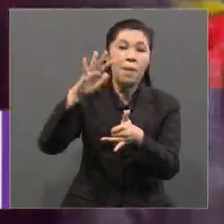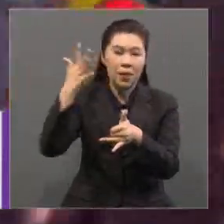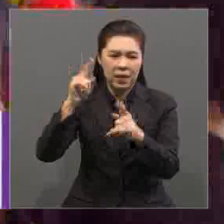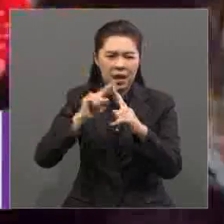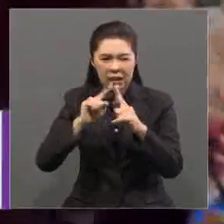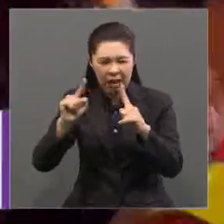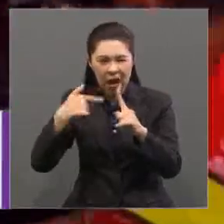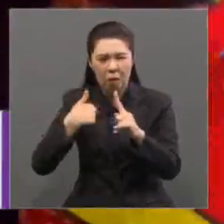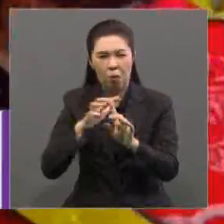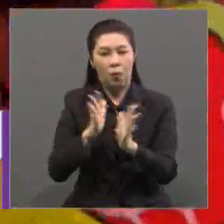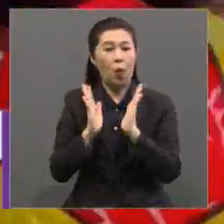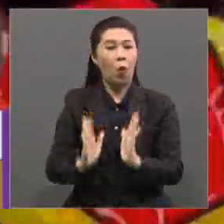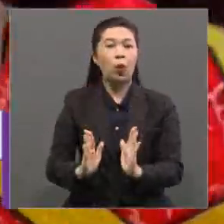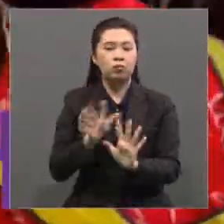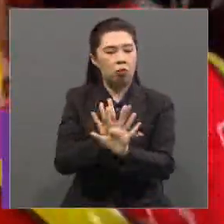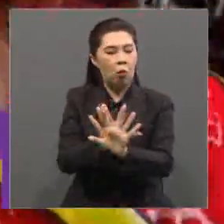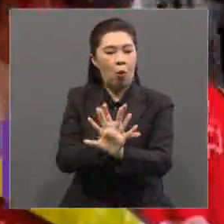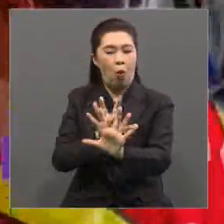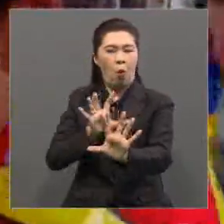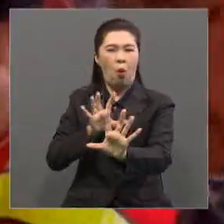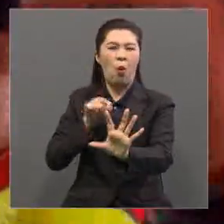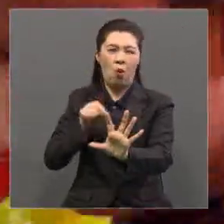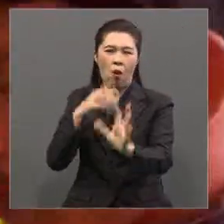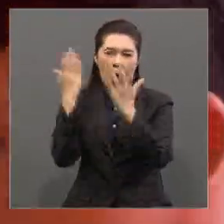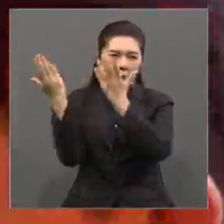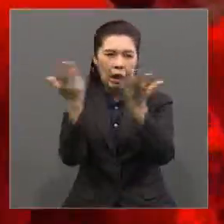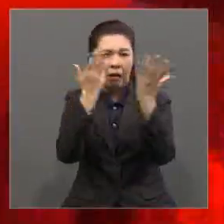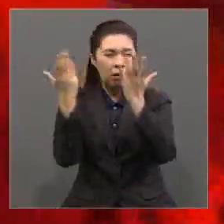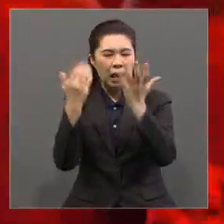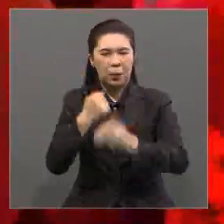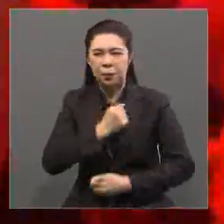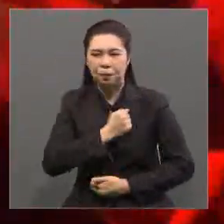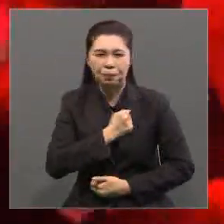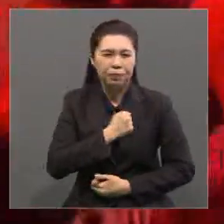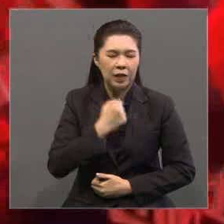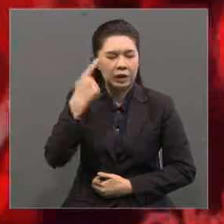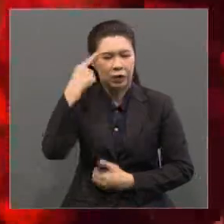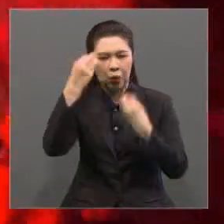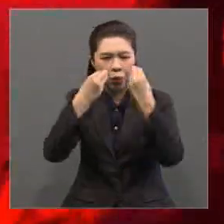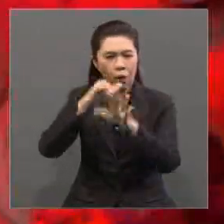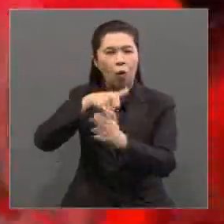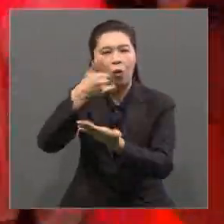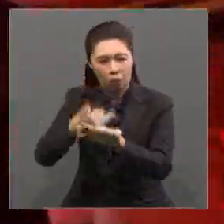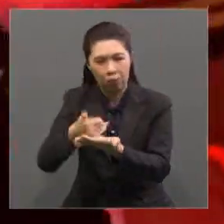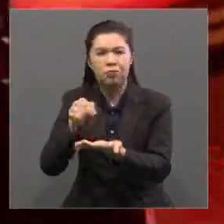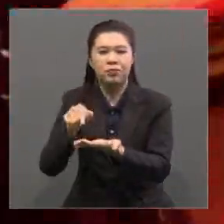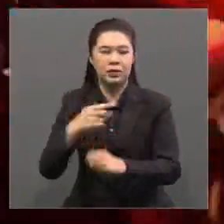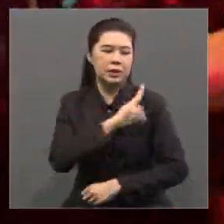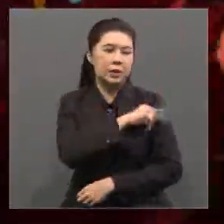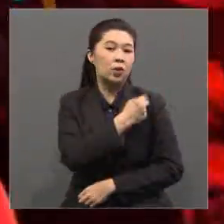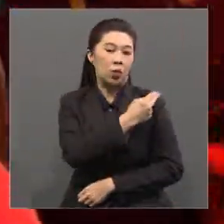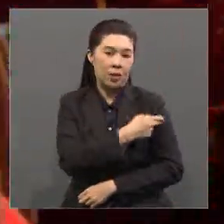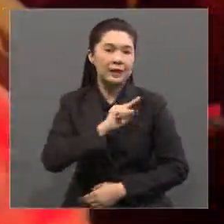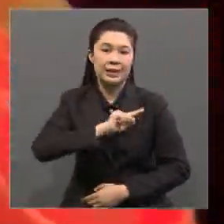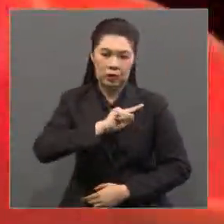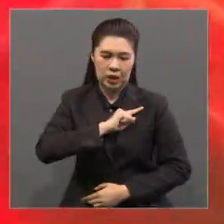แต่พอคนมันเยอะๆอากาศมันก็น้อยนะหลายคนบอกเริ่มจะเป็นลมทีเดียวเจ้าหน้าที่จากโรงพยาบาลธนบุรีบำรุงเมือง